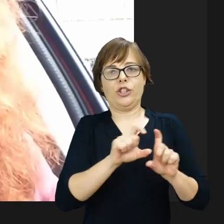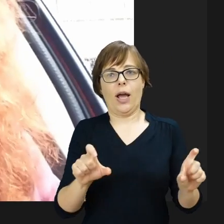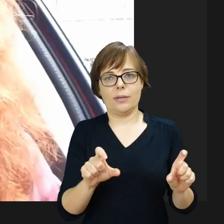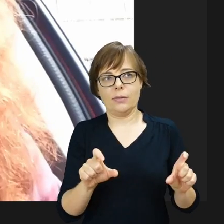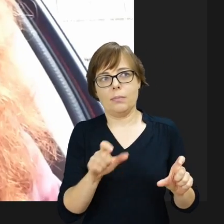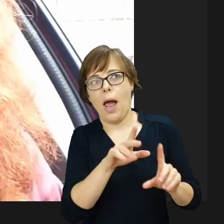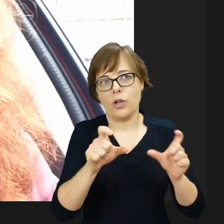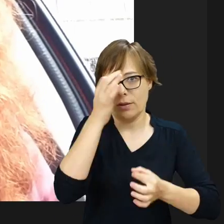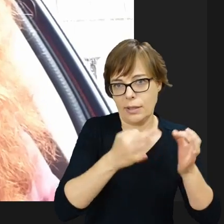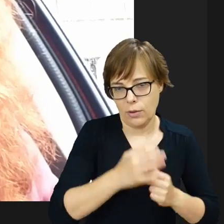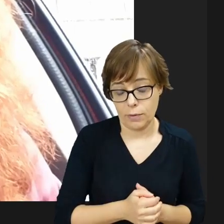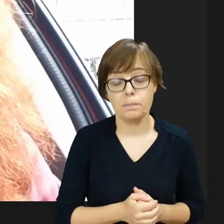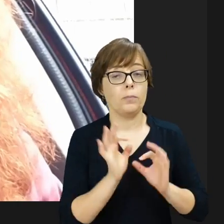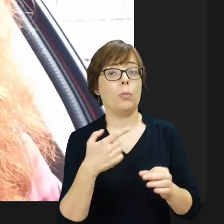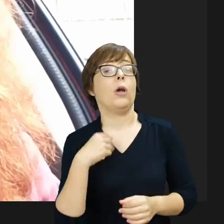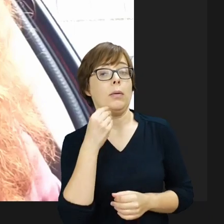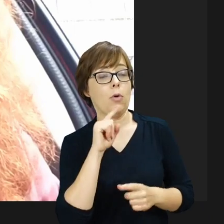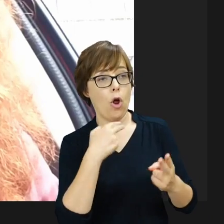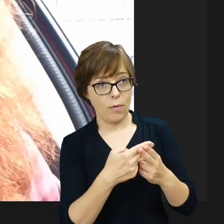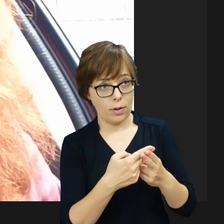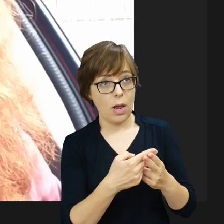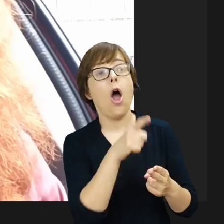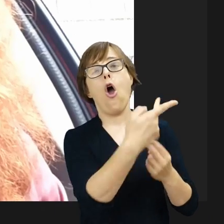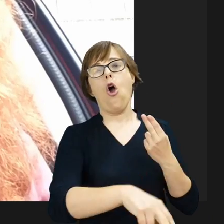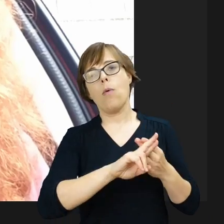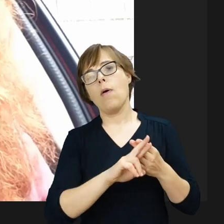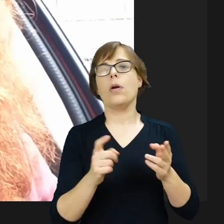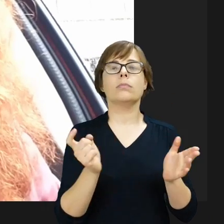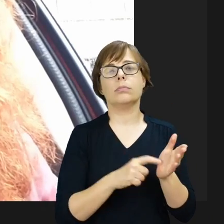No to na to dostałam żądanie, żebym udowodniła, że